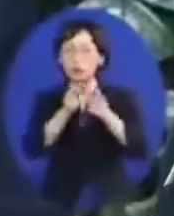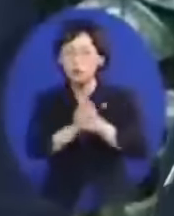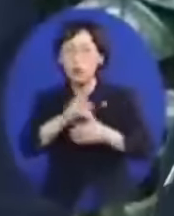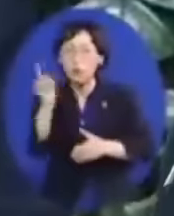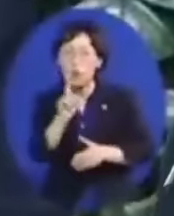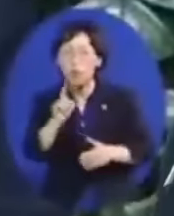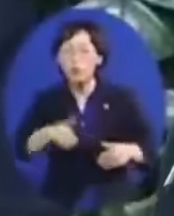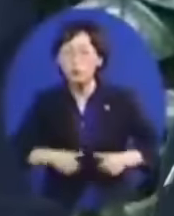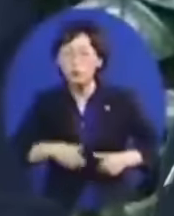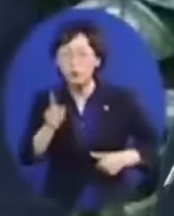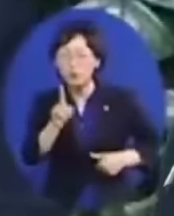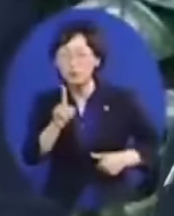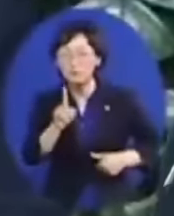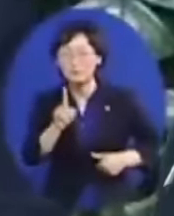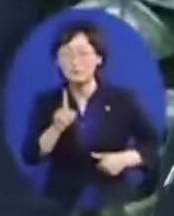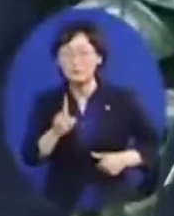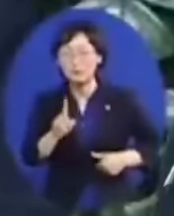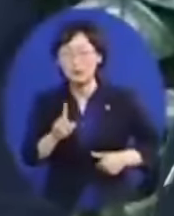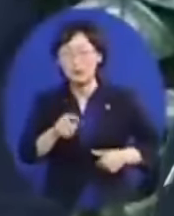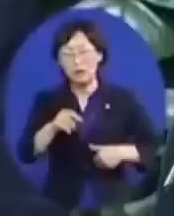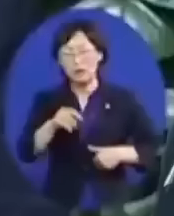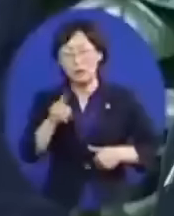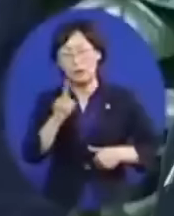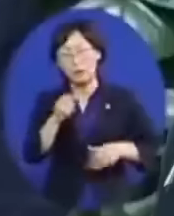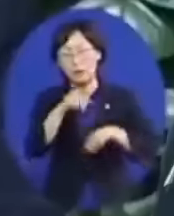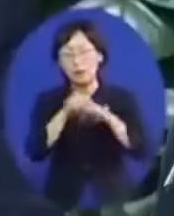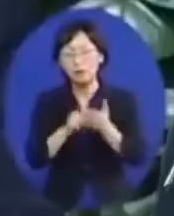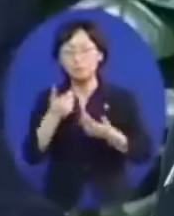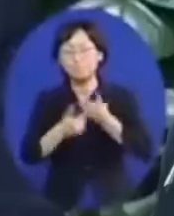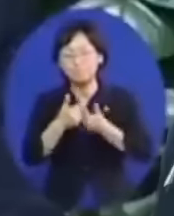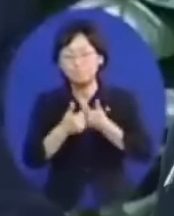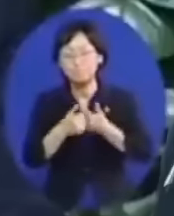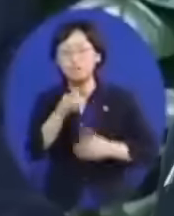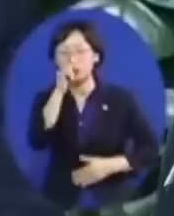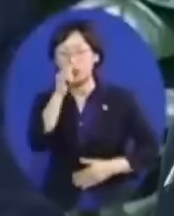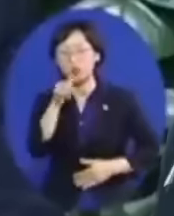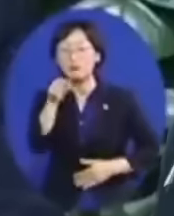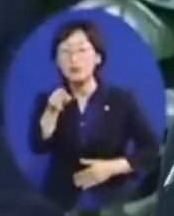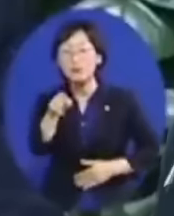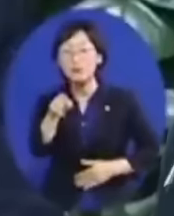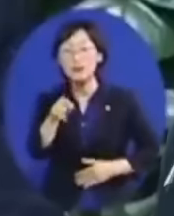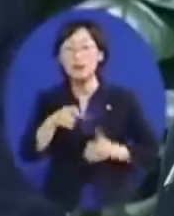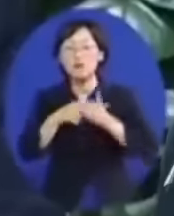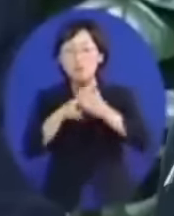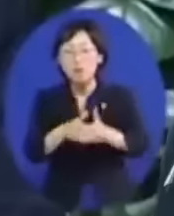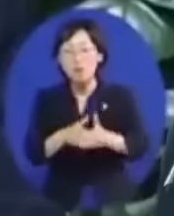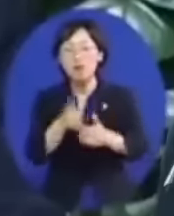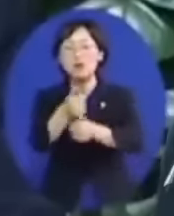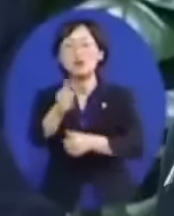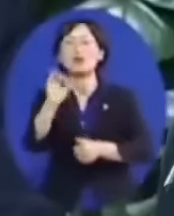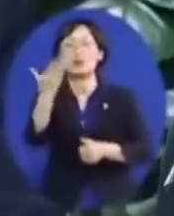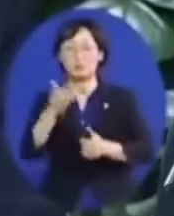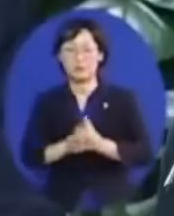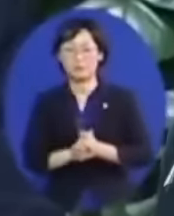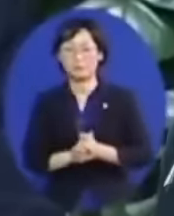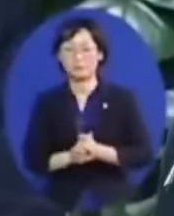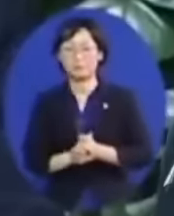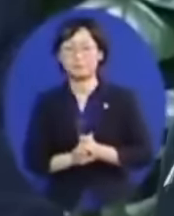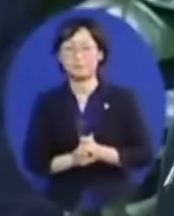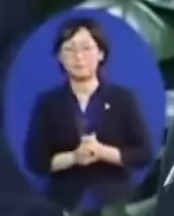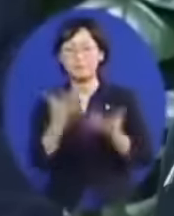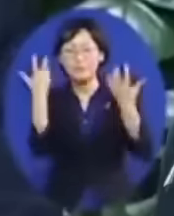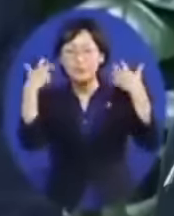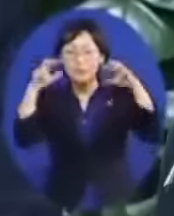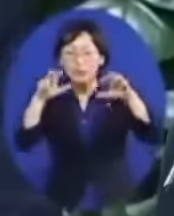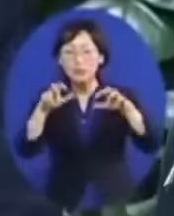무슨 소용이 있을까 하고 회의주의가 마음속에 들어오는 것입니다. 그것을 극복하고 이겨야 되는 것입니다.